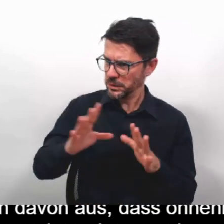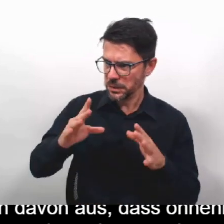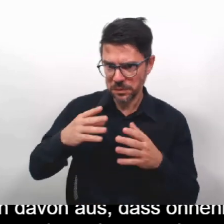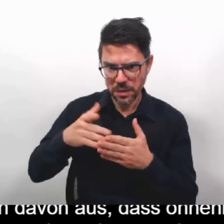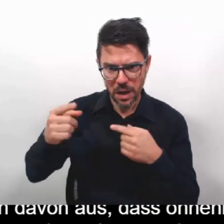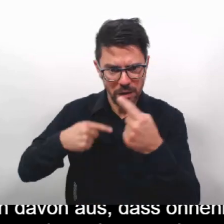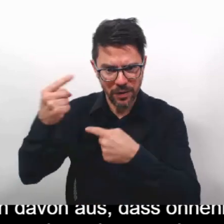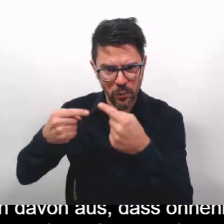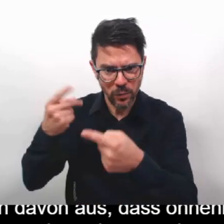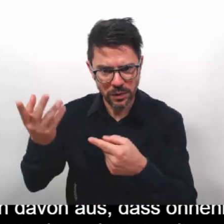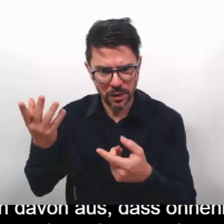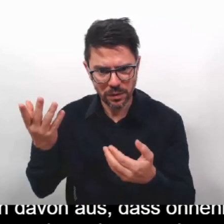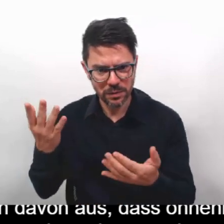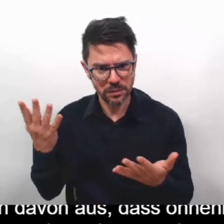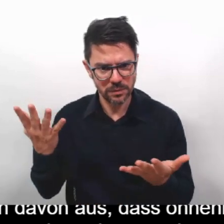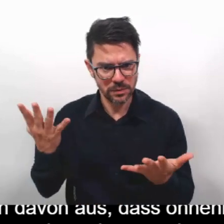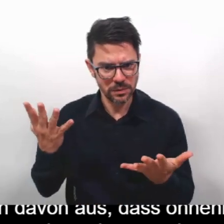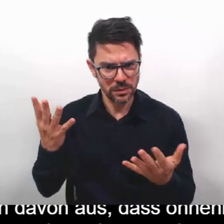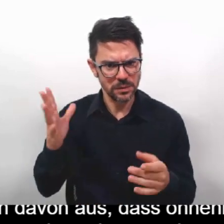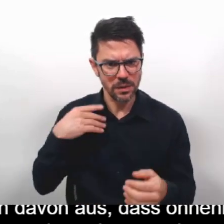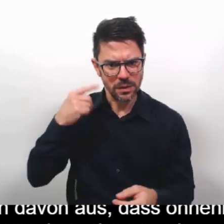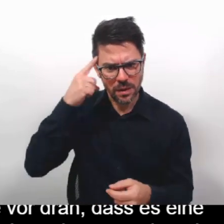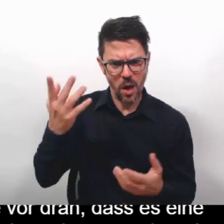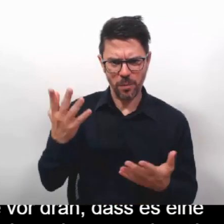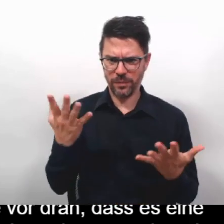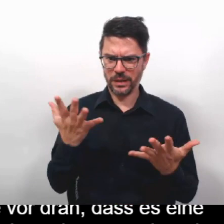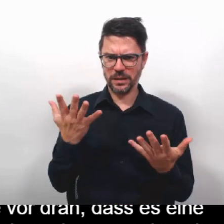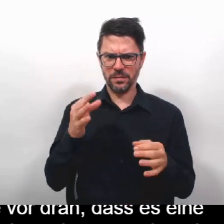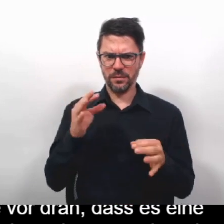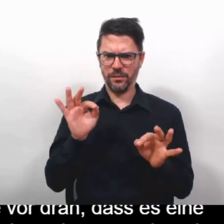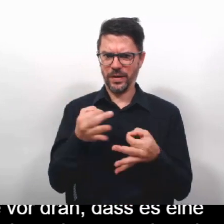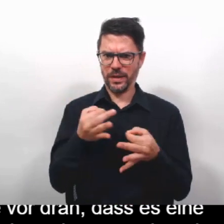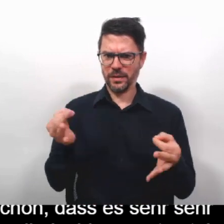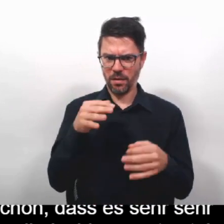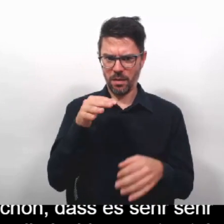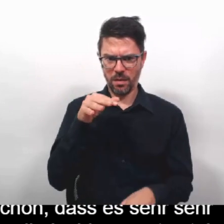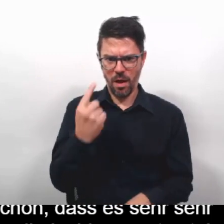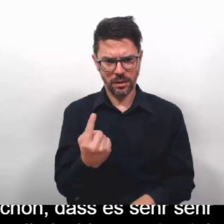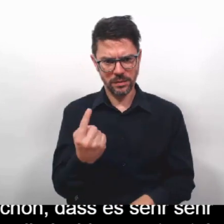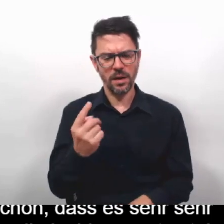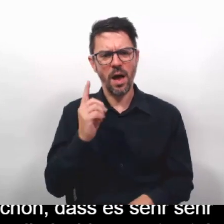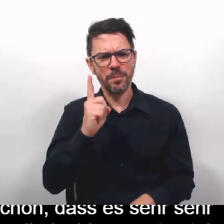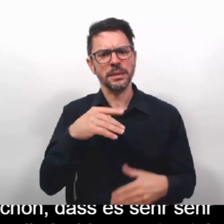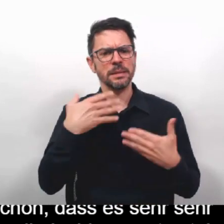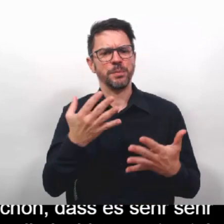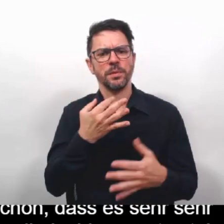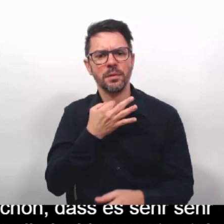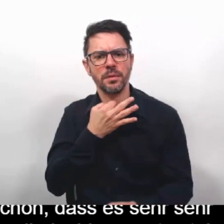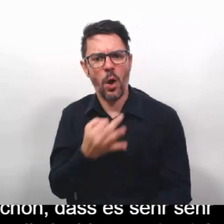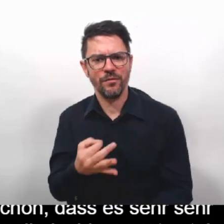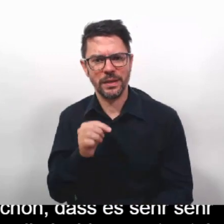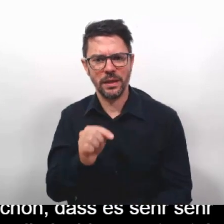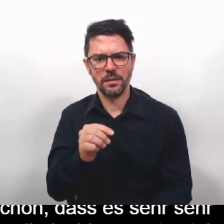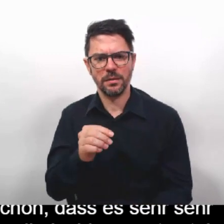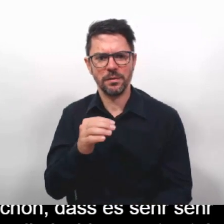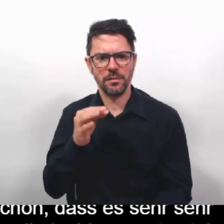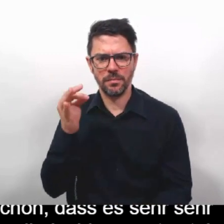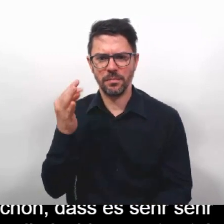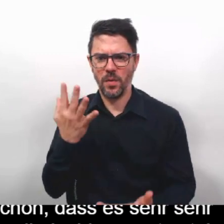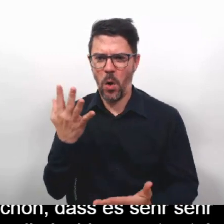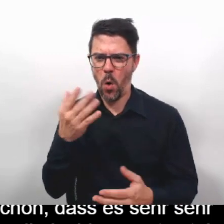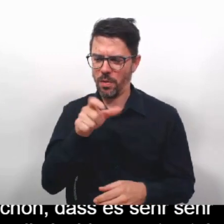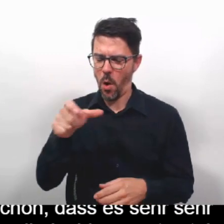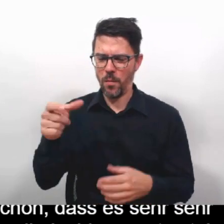es gibt da keine extra Marke jetzt sozusagen, eine andere Zahl oder irgendwas. Sondern es ist einfach zu erkennen